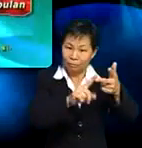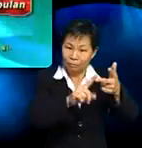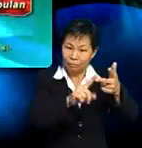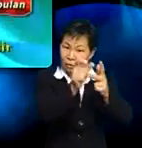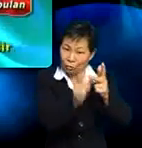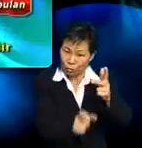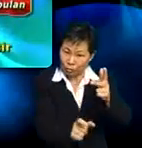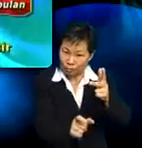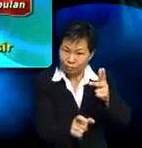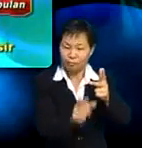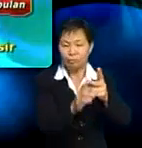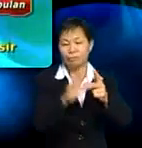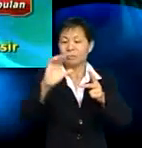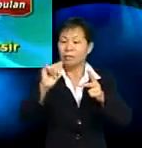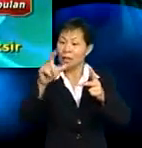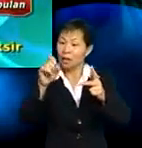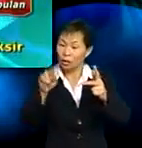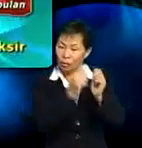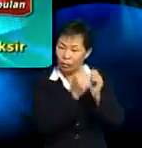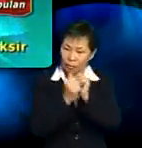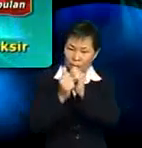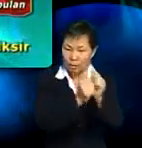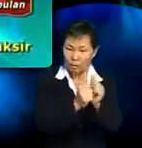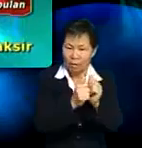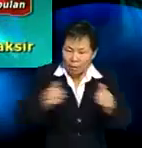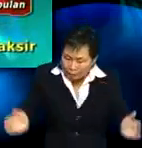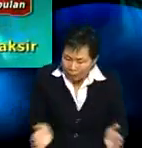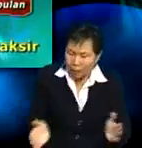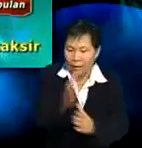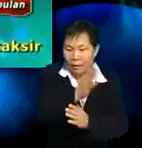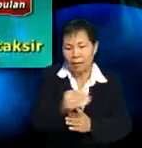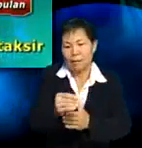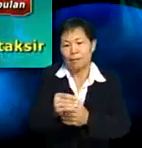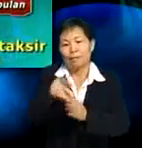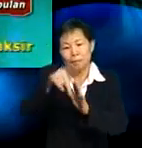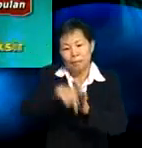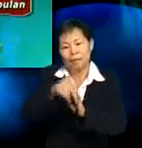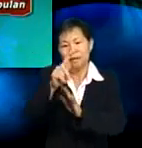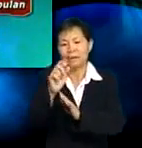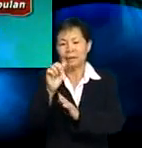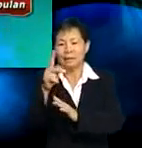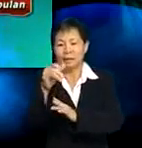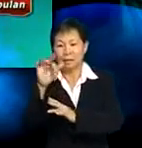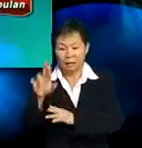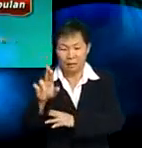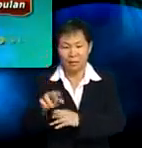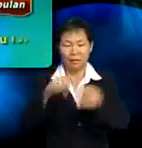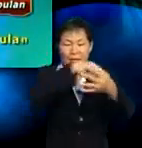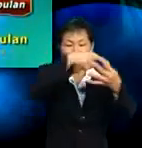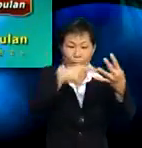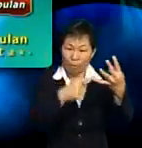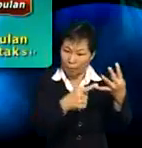individu calon bersama-sama penggala dan pencak Sir model